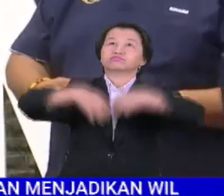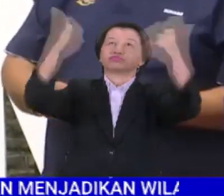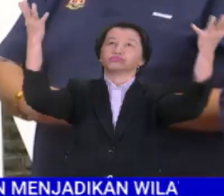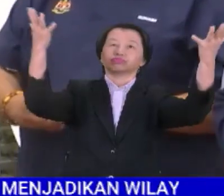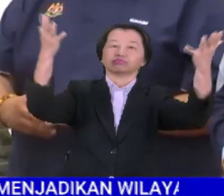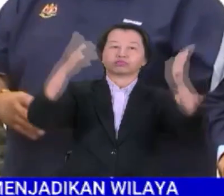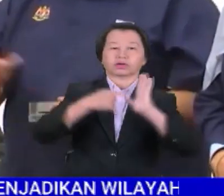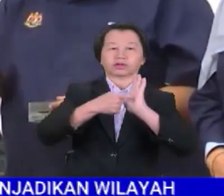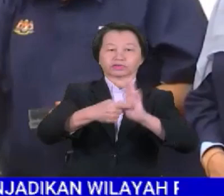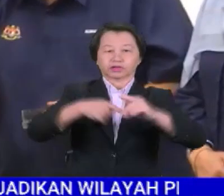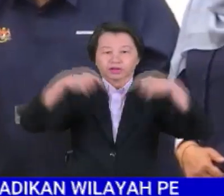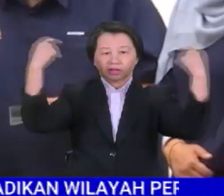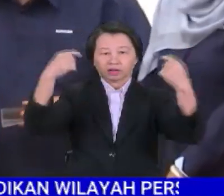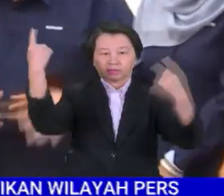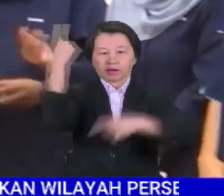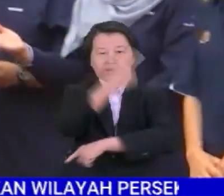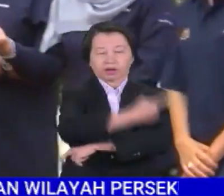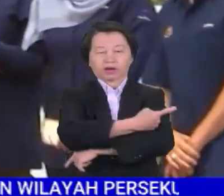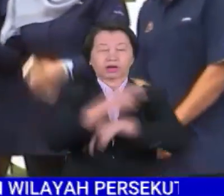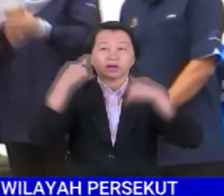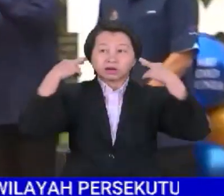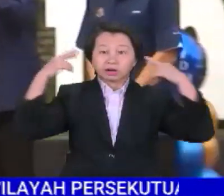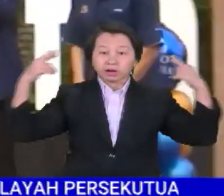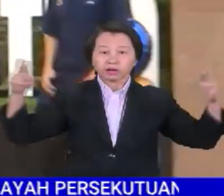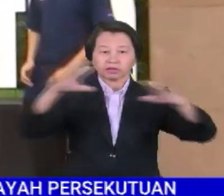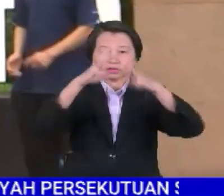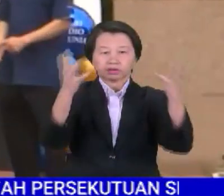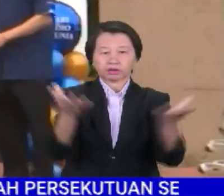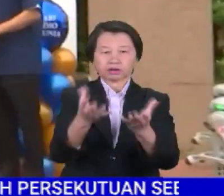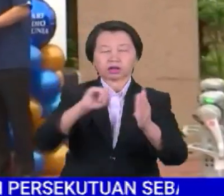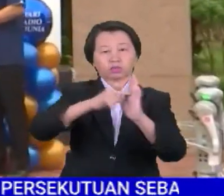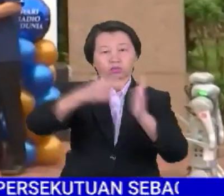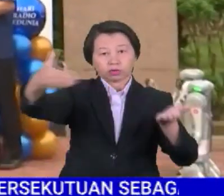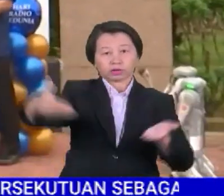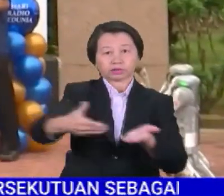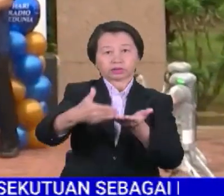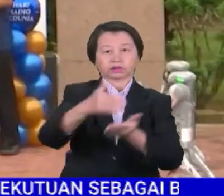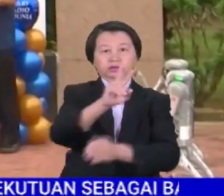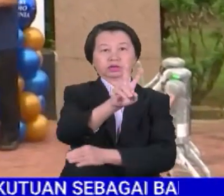sebagai simbolik sambutan Hari Radio Sedunia yang mula dikenal pada tahun 2011.